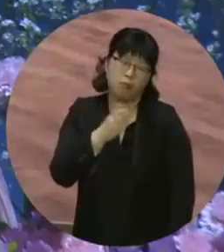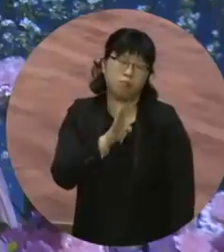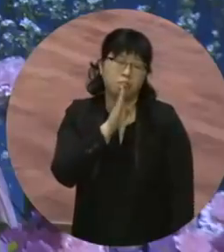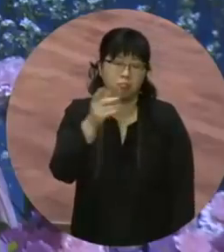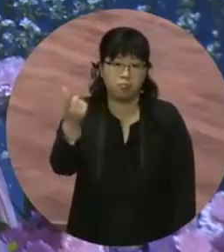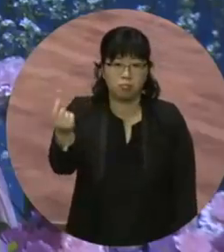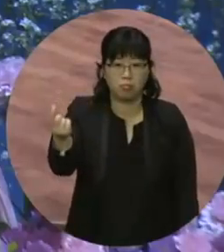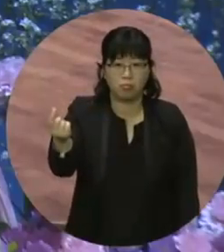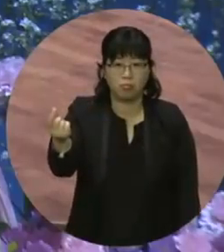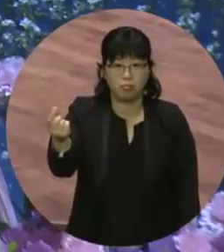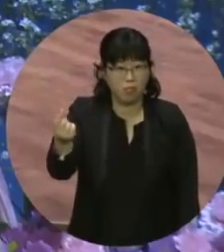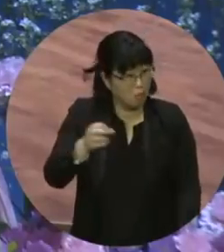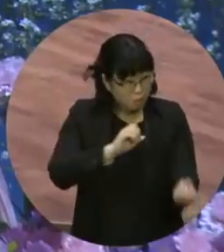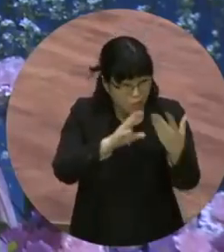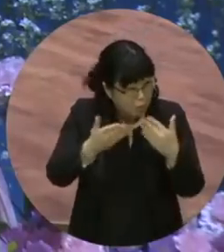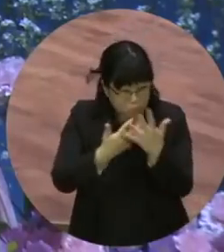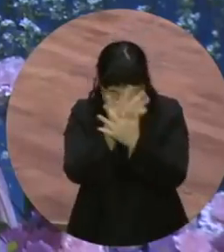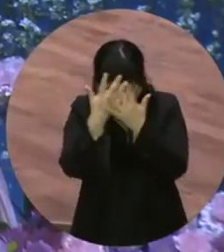이쯤은 무난한 거 봐.